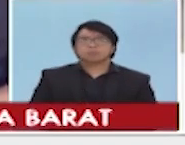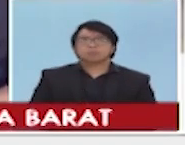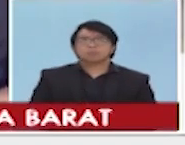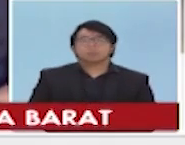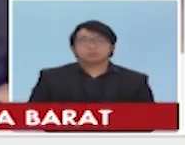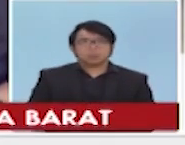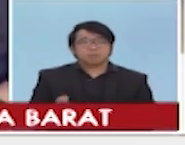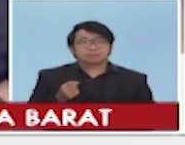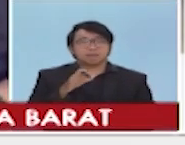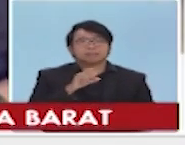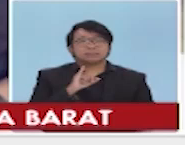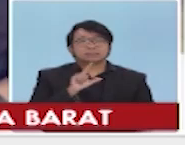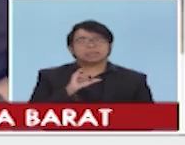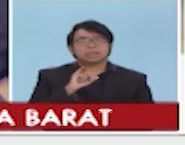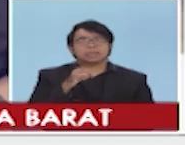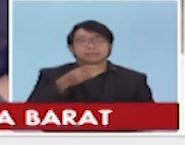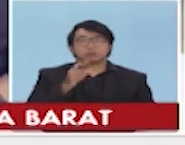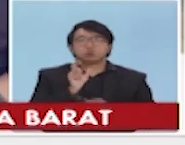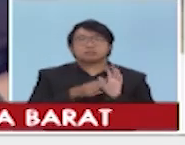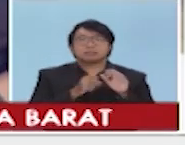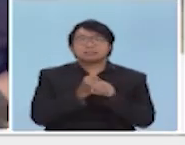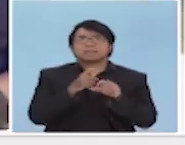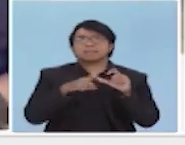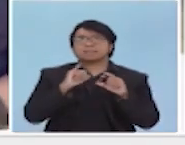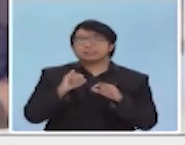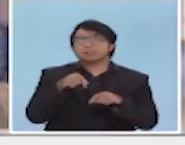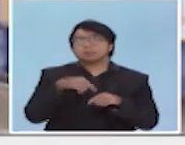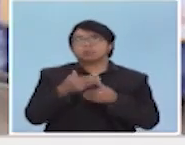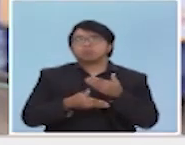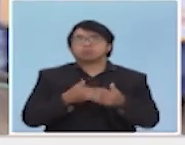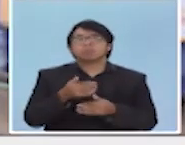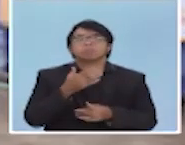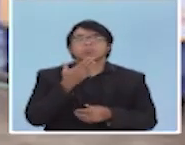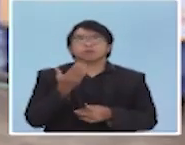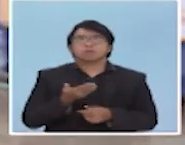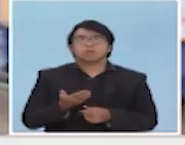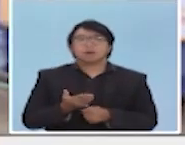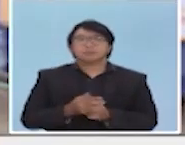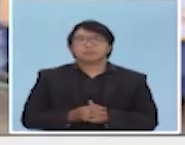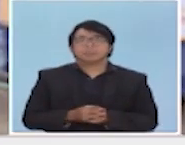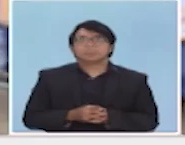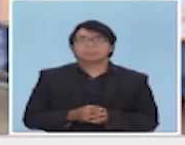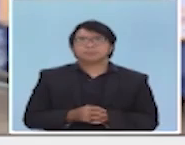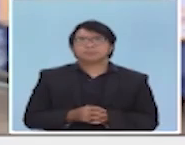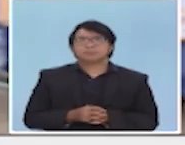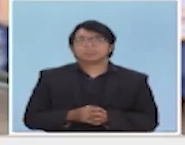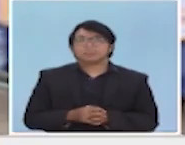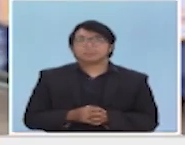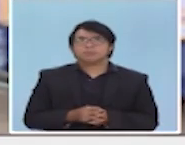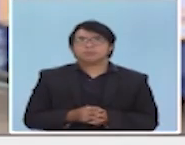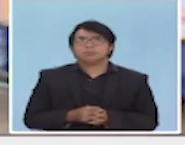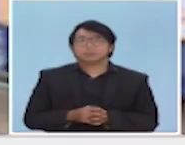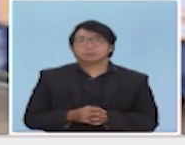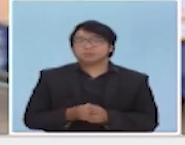aktivitas berjalan sesuai dengan biasanya dan kondusif. Terlihat juga tadi di depan pasar